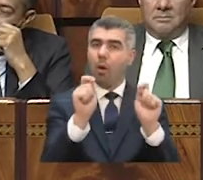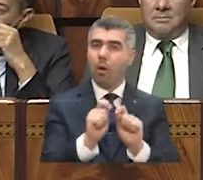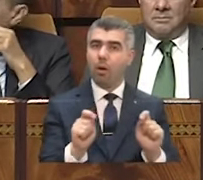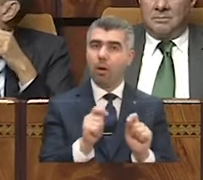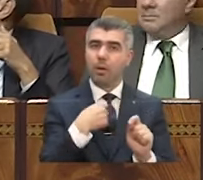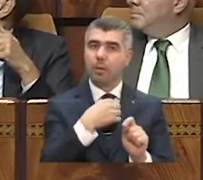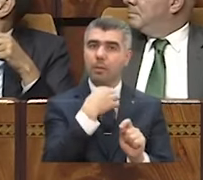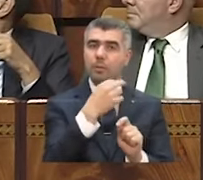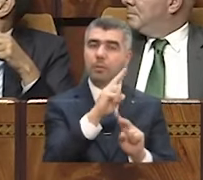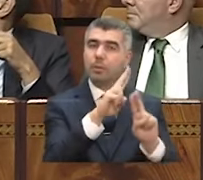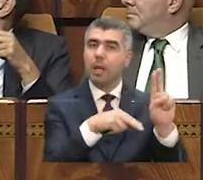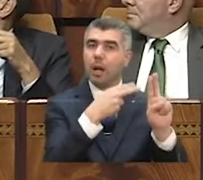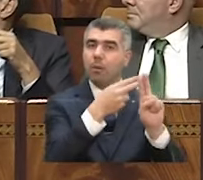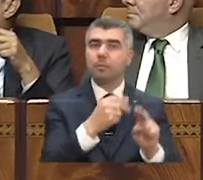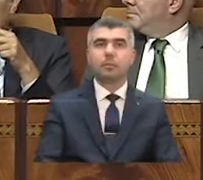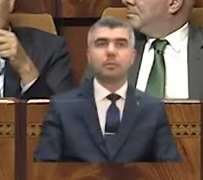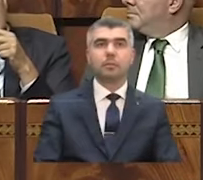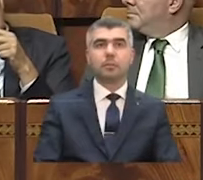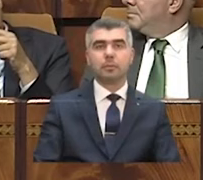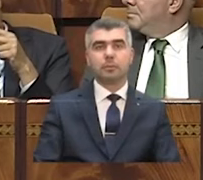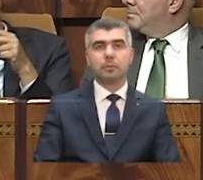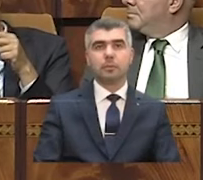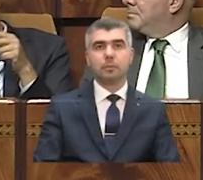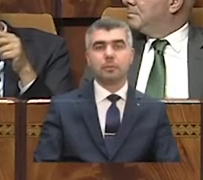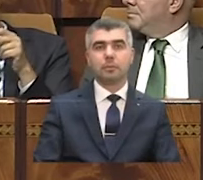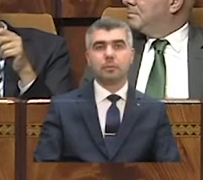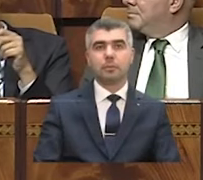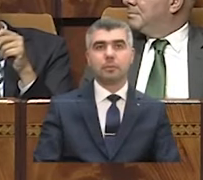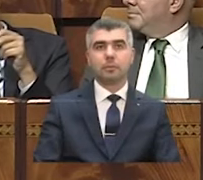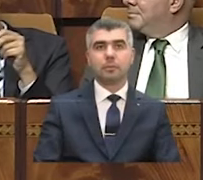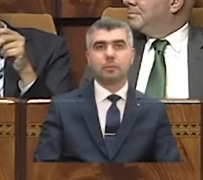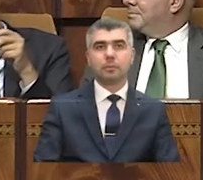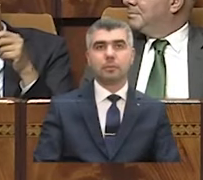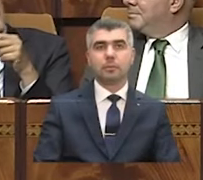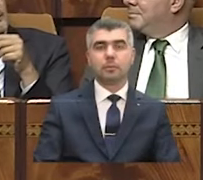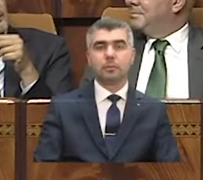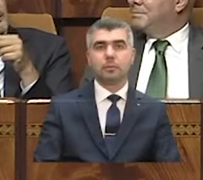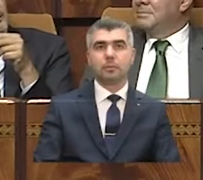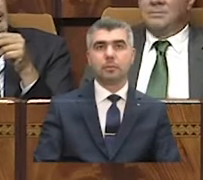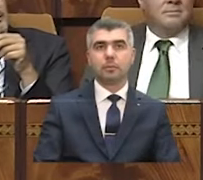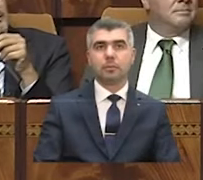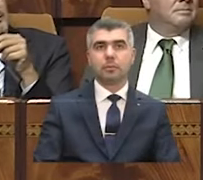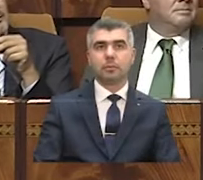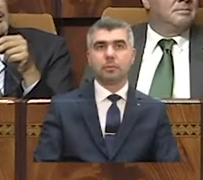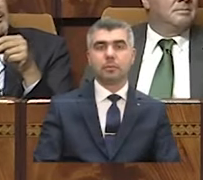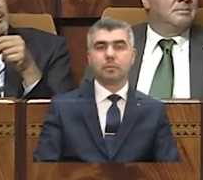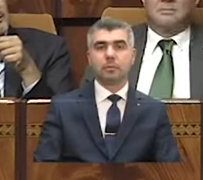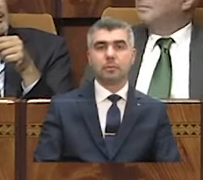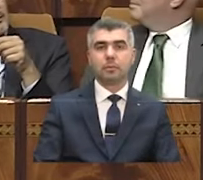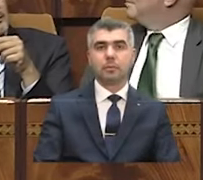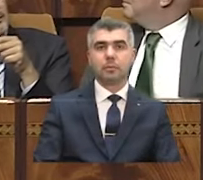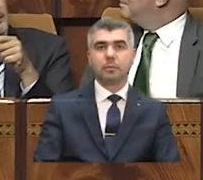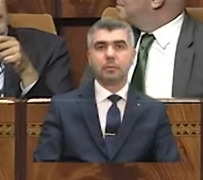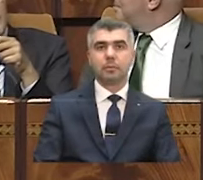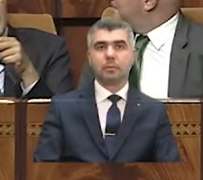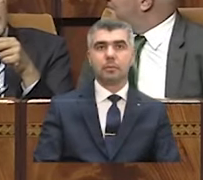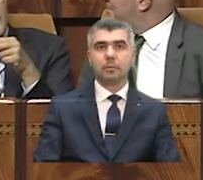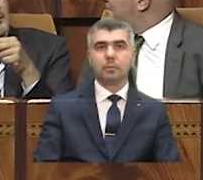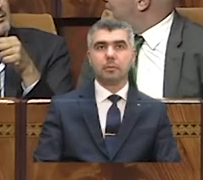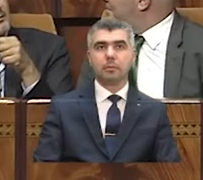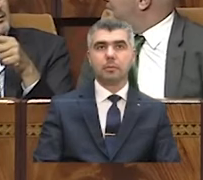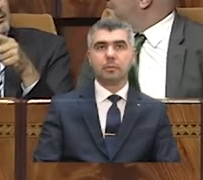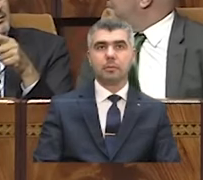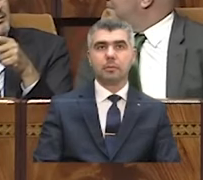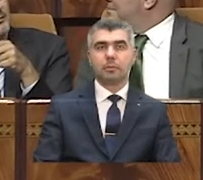السيد النائب، اذا السيد الرئيسه، السيد النائب، وانت كتجاوب انت كتحنق زمن الكرسي بوحدك، انت ما